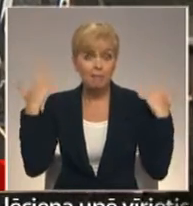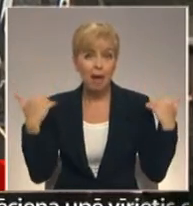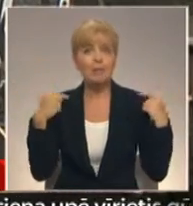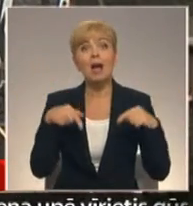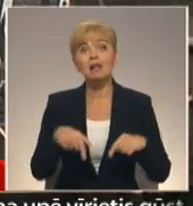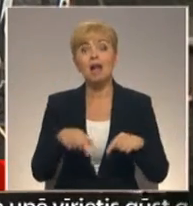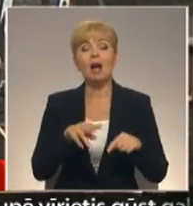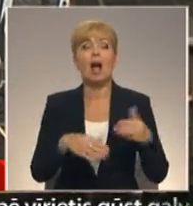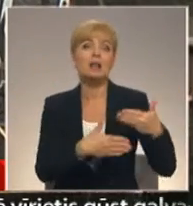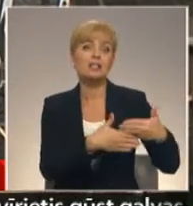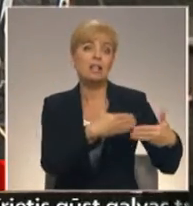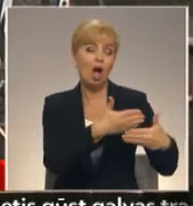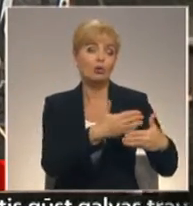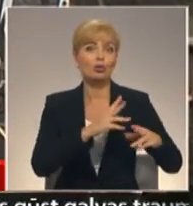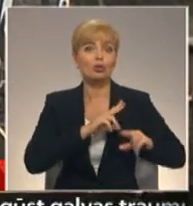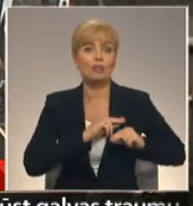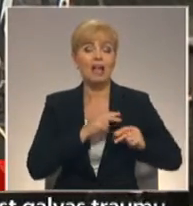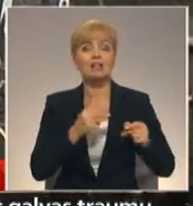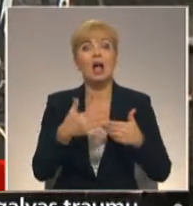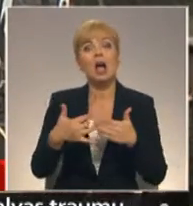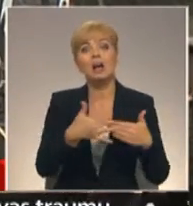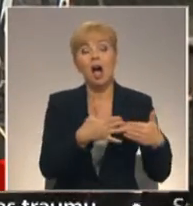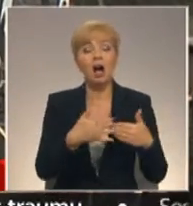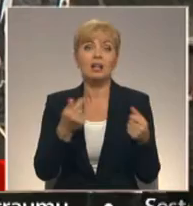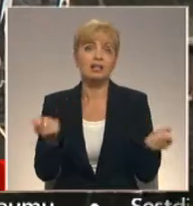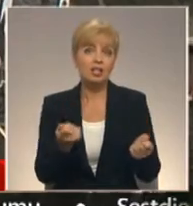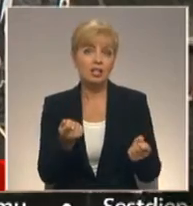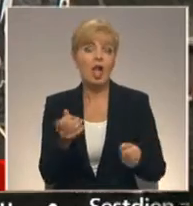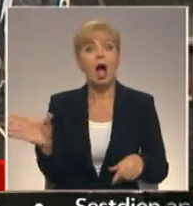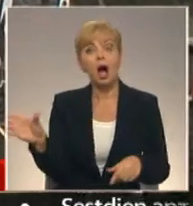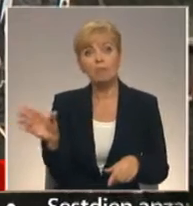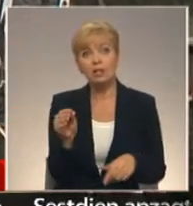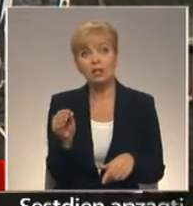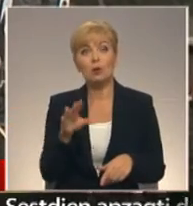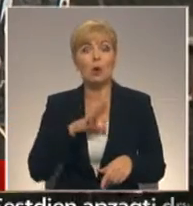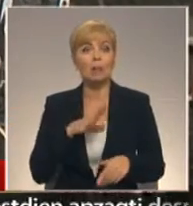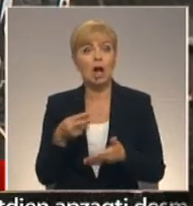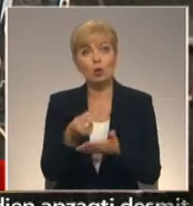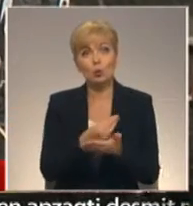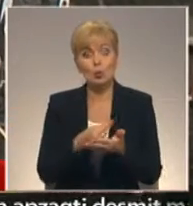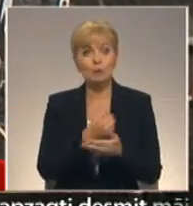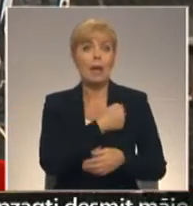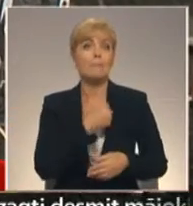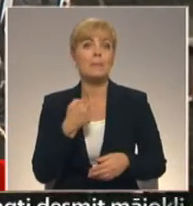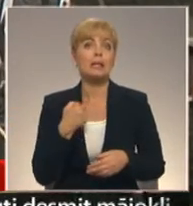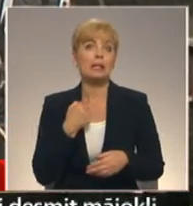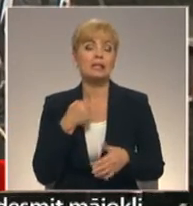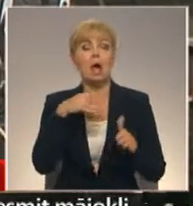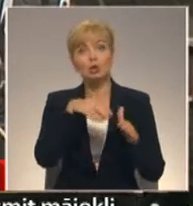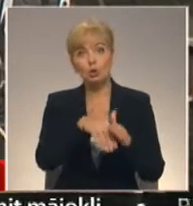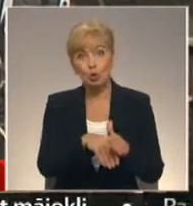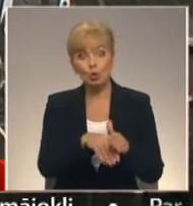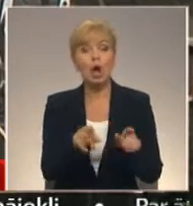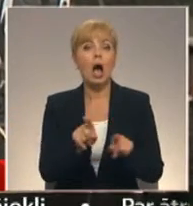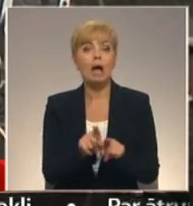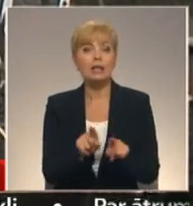tāda cietokšņa dvēsele, tas kara zirgs, jo viņi abi divi kopā bija ļoti nozīmīgi tajā militārajā struktūrā, un tagad